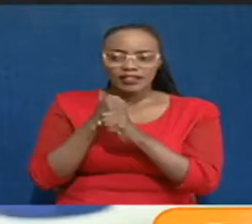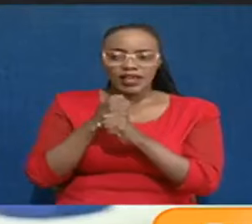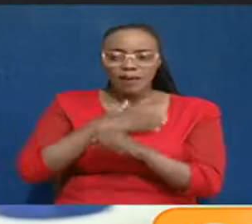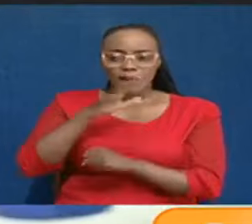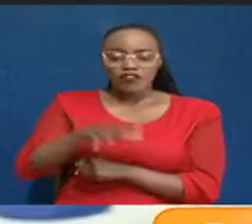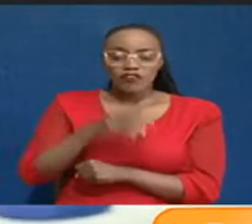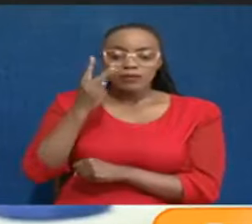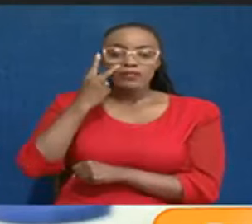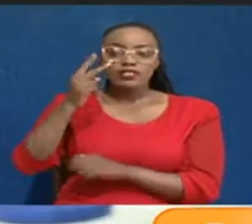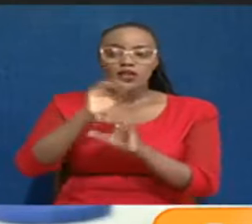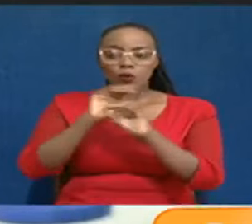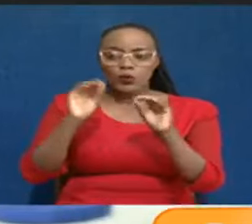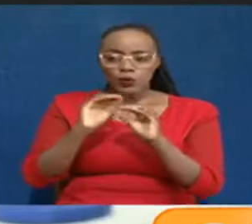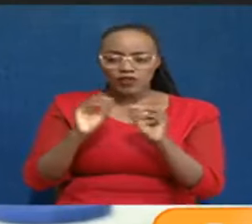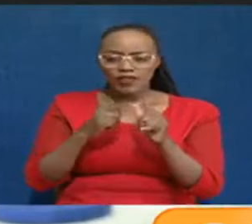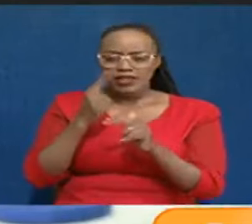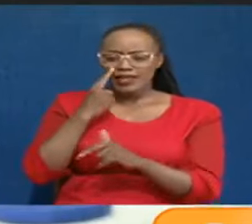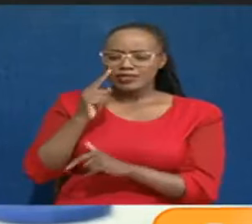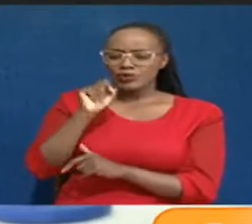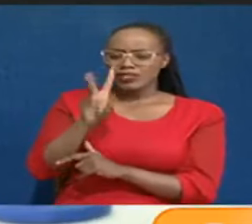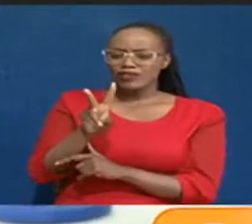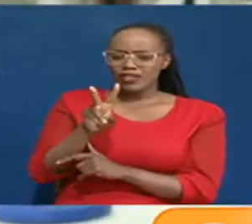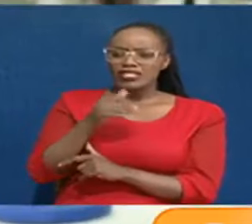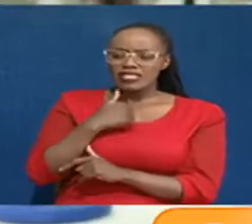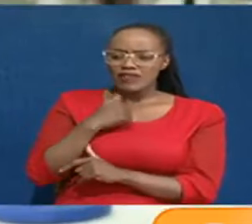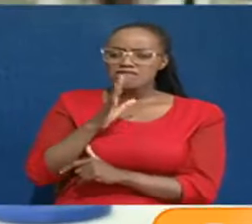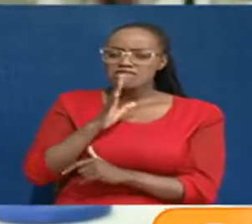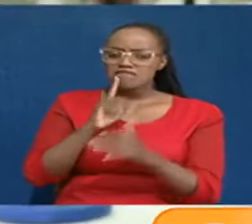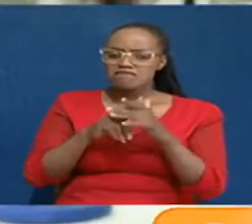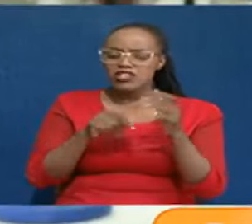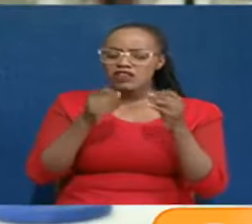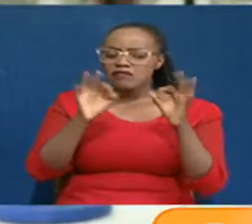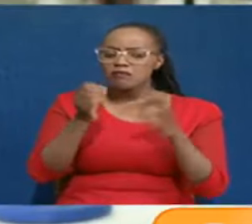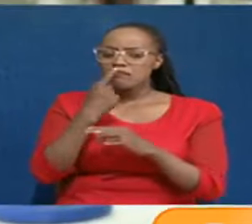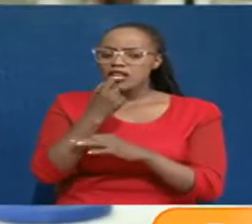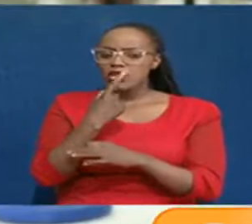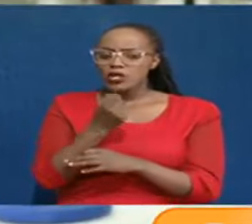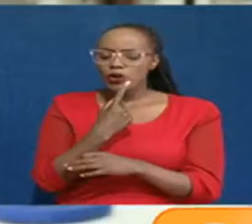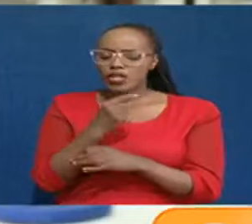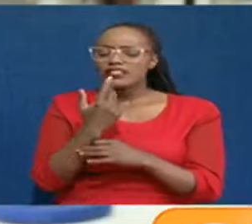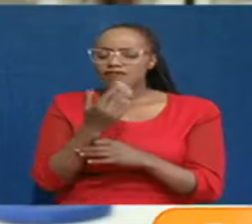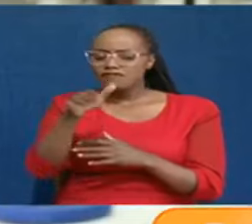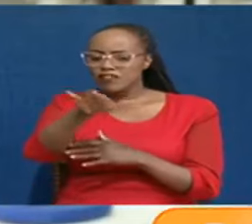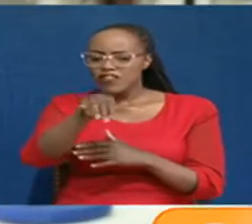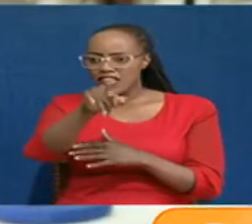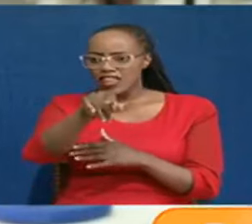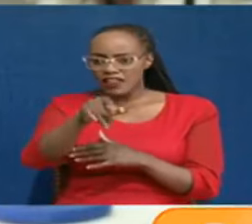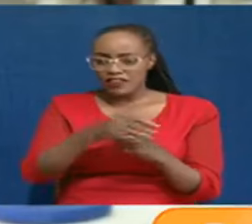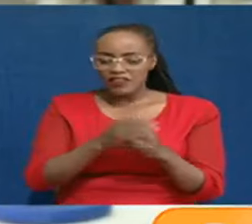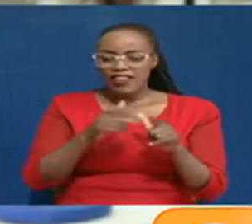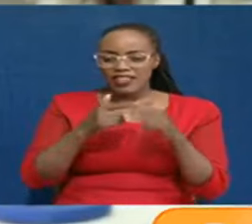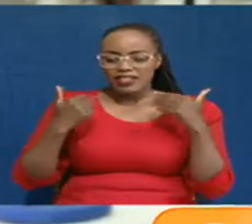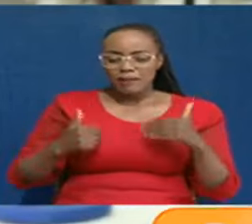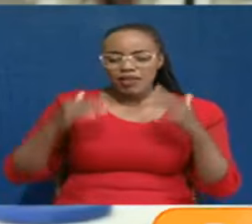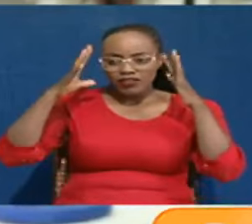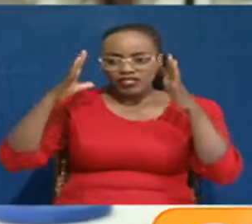niligundua sioni vizuri, nikaona kwa TV kwa ongea kuwa kuna free medical camp Mwahima. Ndio